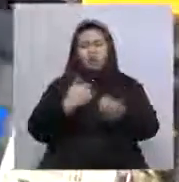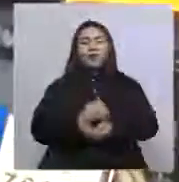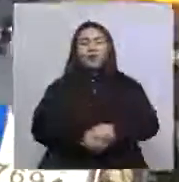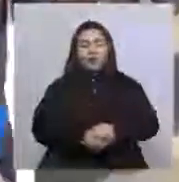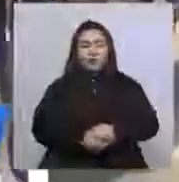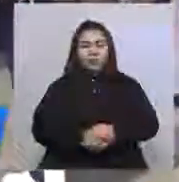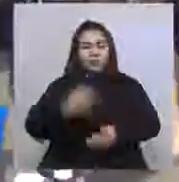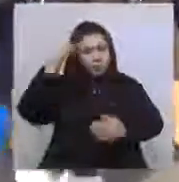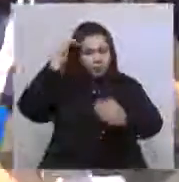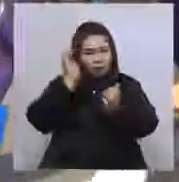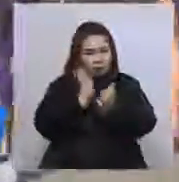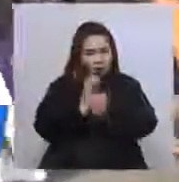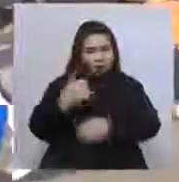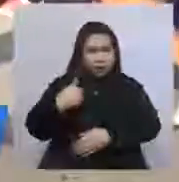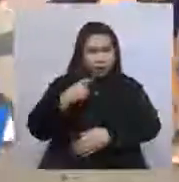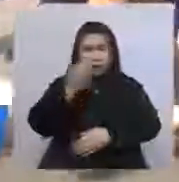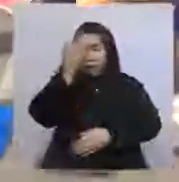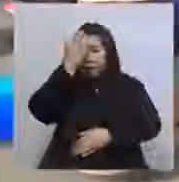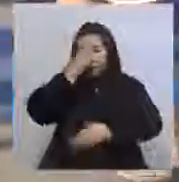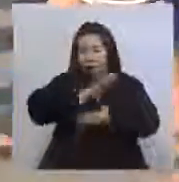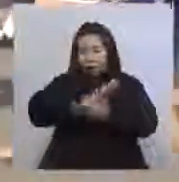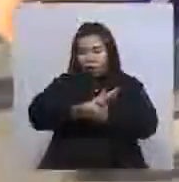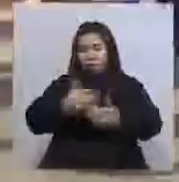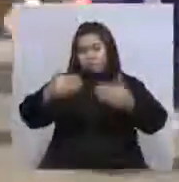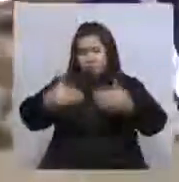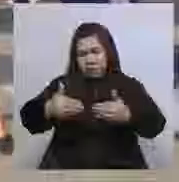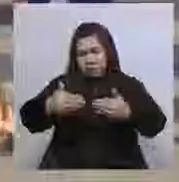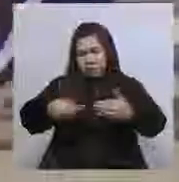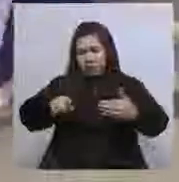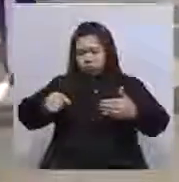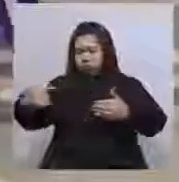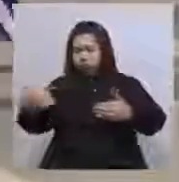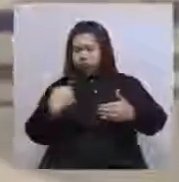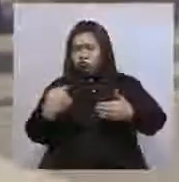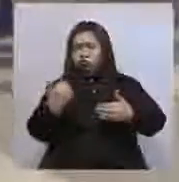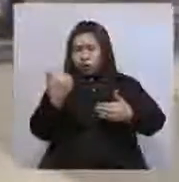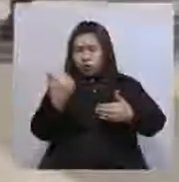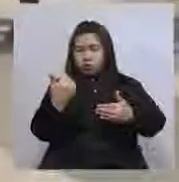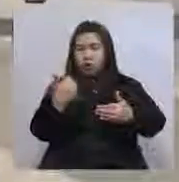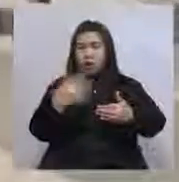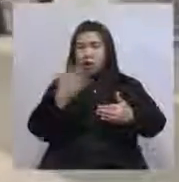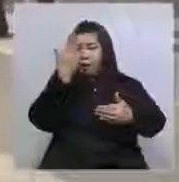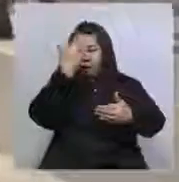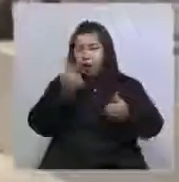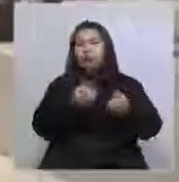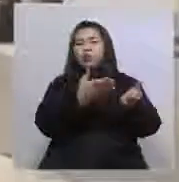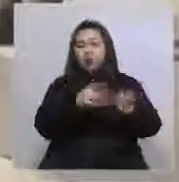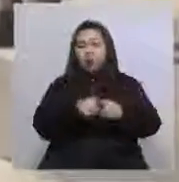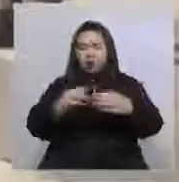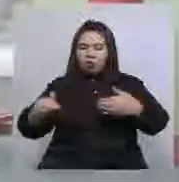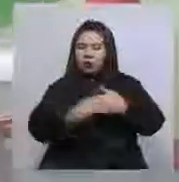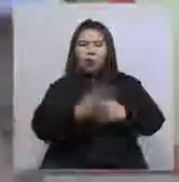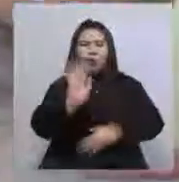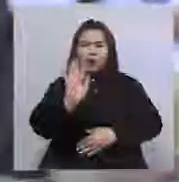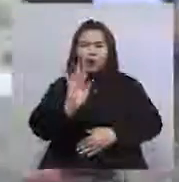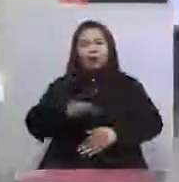ากตำรวจต้องปิดถนนบริเวณด้านหน้าโดยให้เดินรถทางเดียวแล้วก็ผู้ปกครองส่งบุตรหลานด้านหน้าประตูโรงเรียนเท่านั้นนะครับ